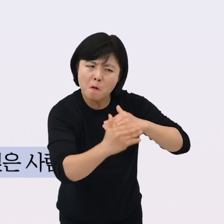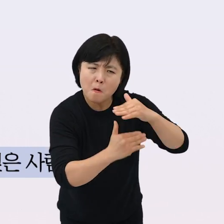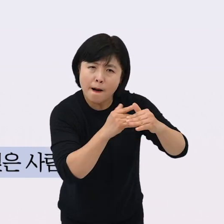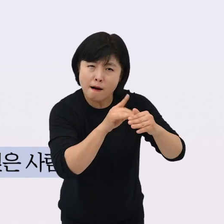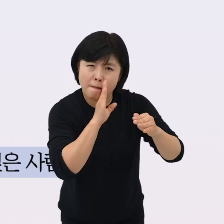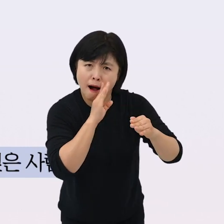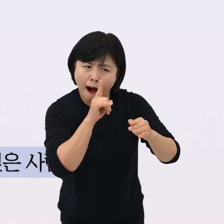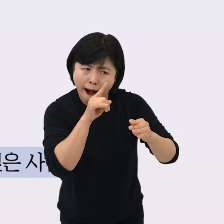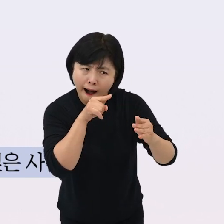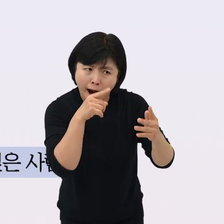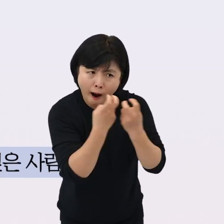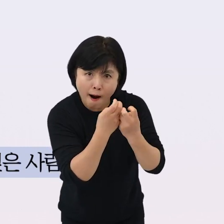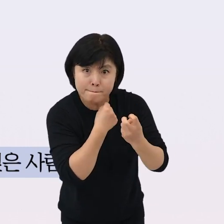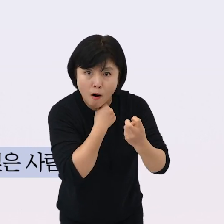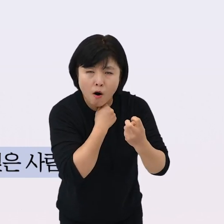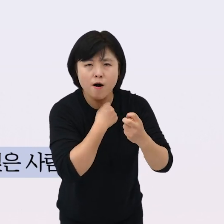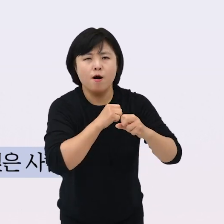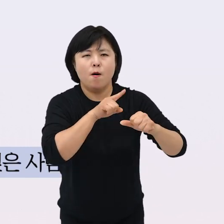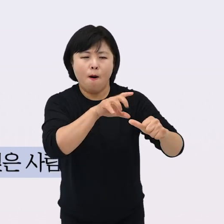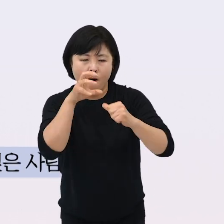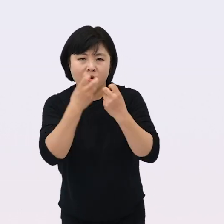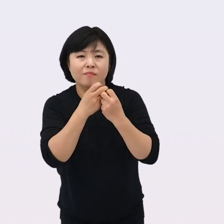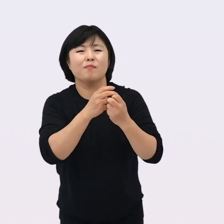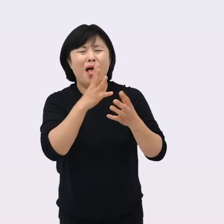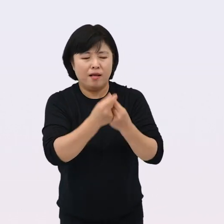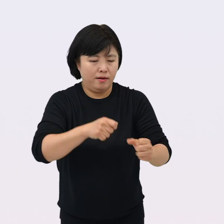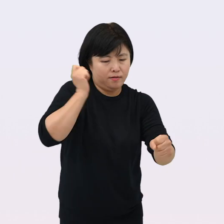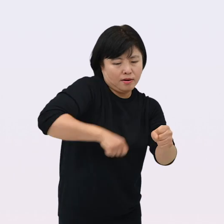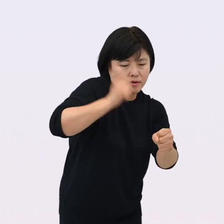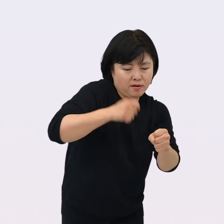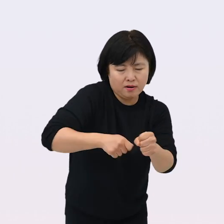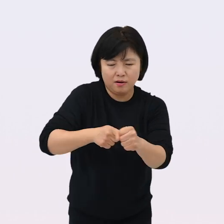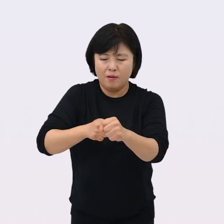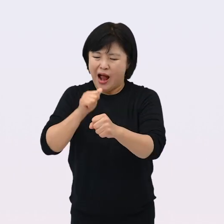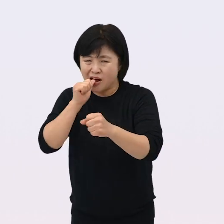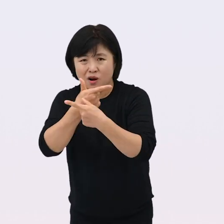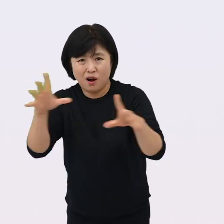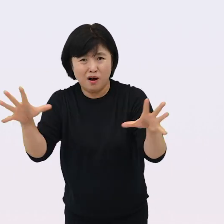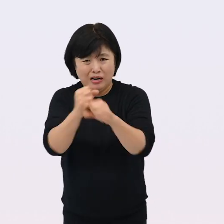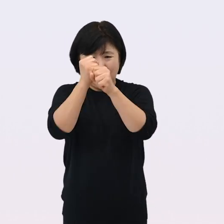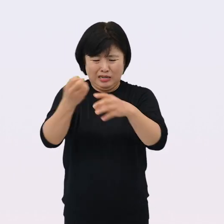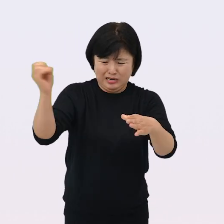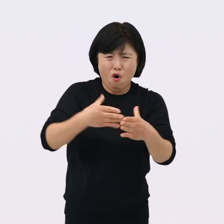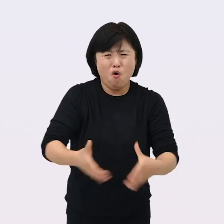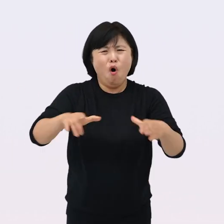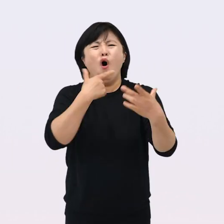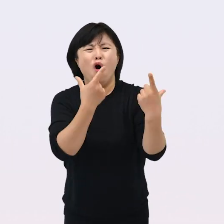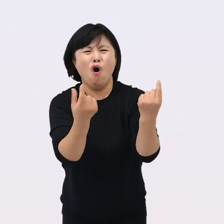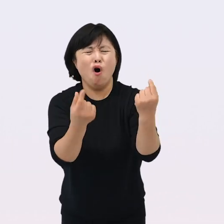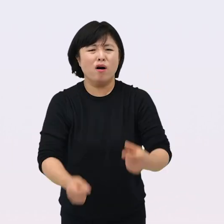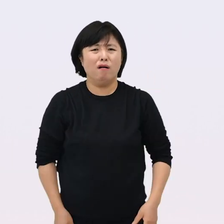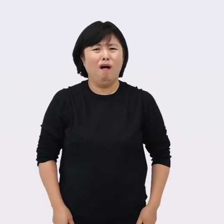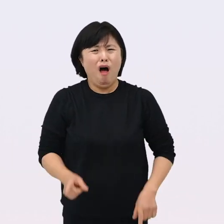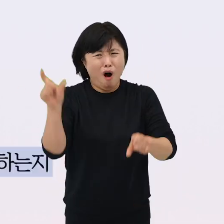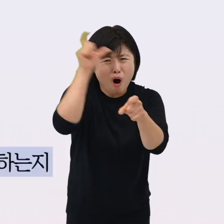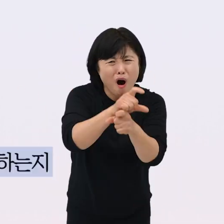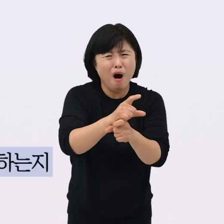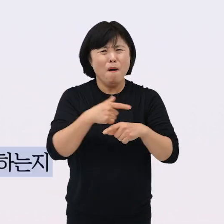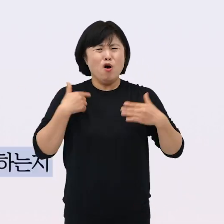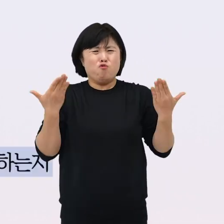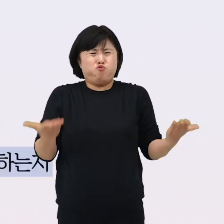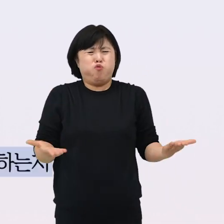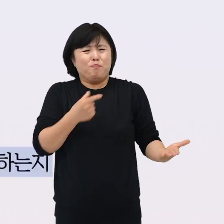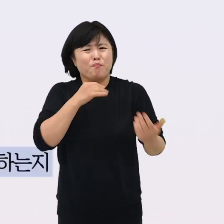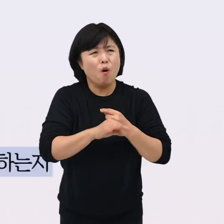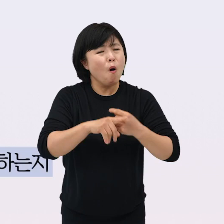중심을 탐구지향적으로 잡고 싶은 사람들이 활용할 수 있는 일종의 연장통들입니다. 심지어